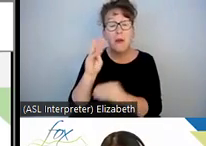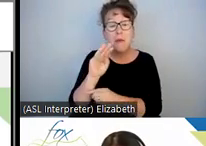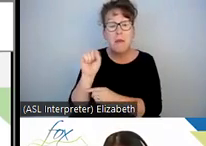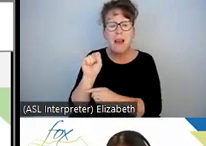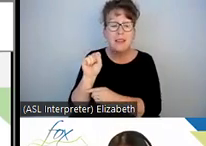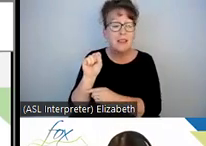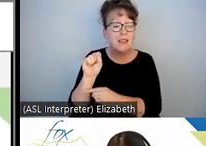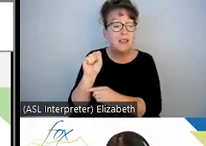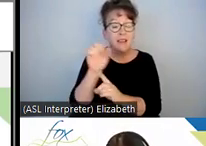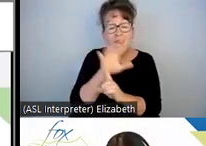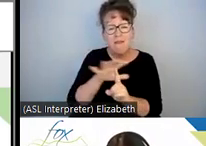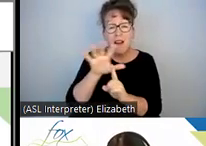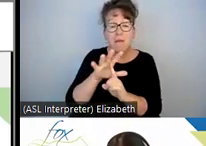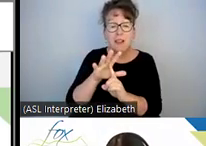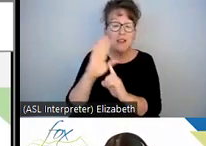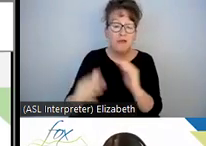Of the EJ Council.